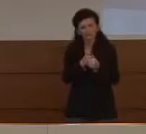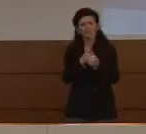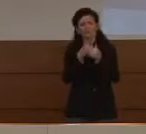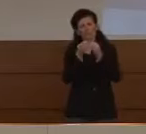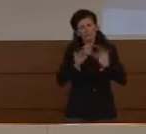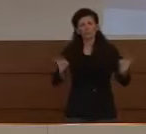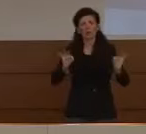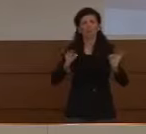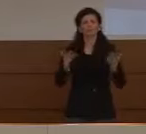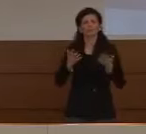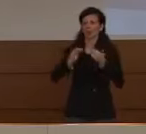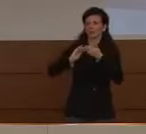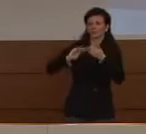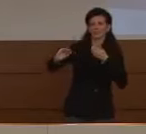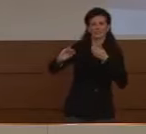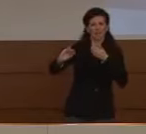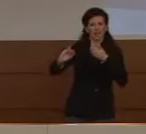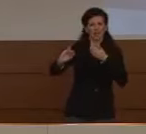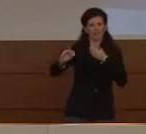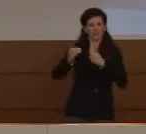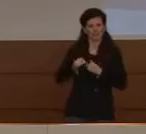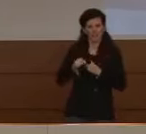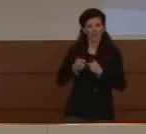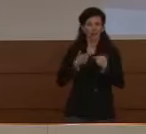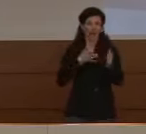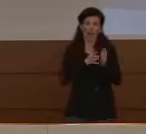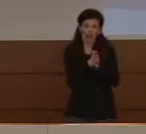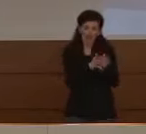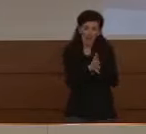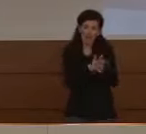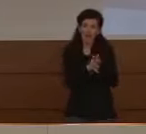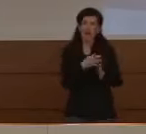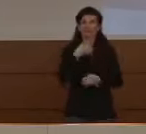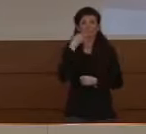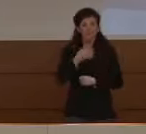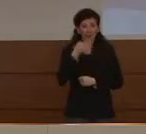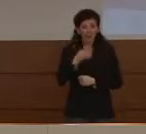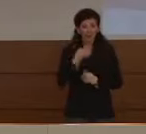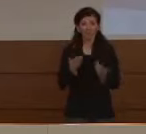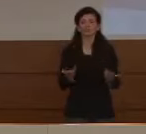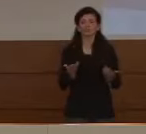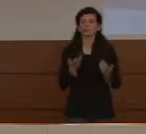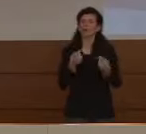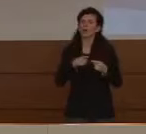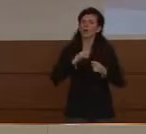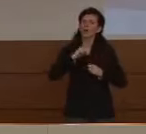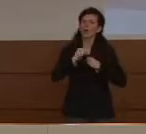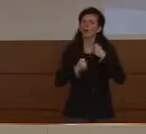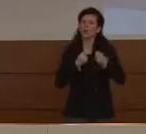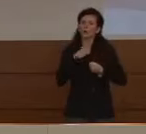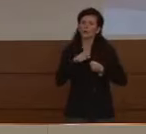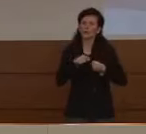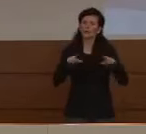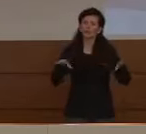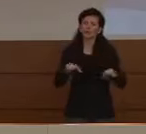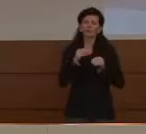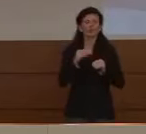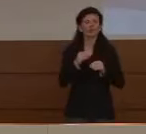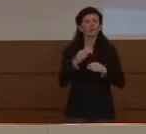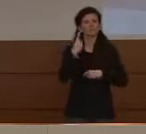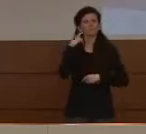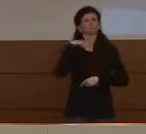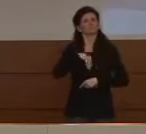distanziamento sociale e lavarsi spesso le mani adottare quei comportamenti che ci stanno